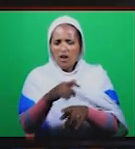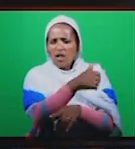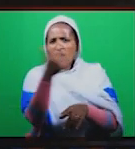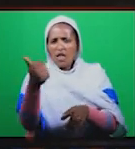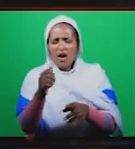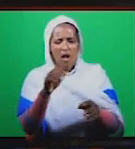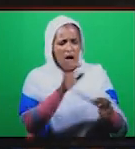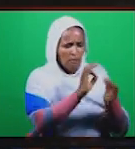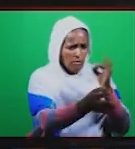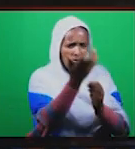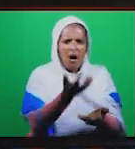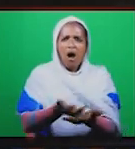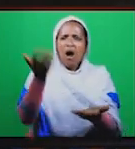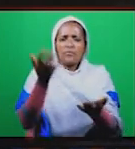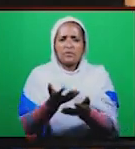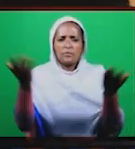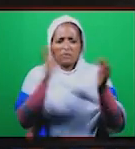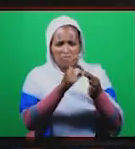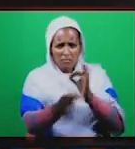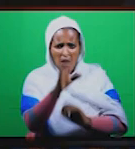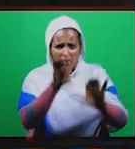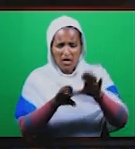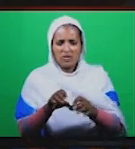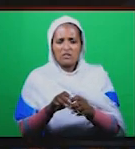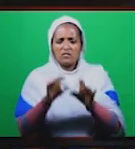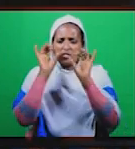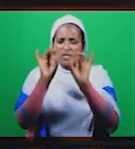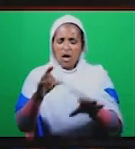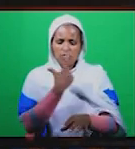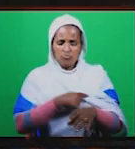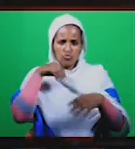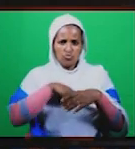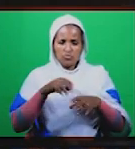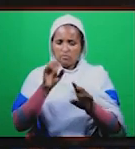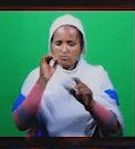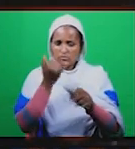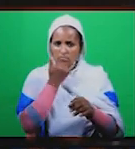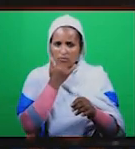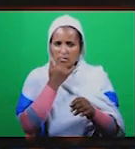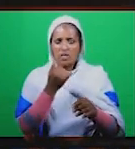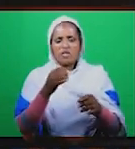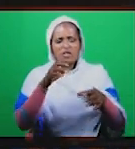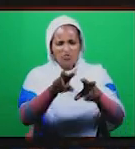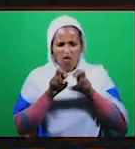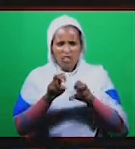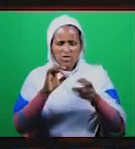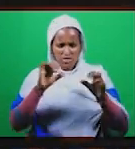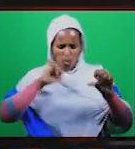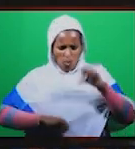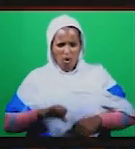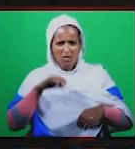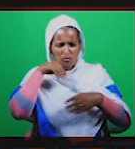የምናነሳው ነገር የት ያደርሳል? ቤተ ክርስቲያን ስለተቃጠለ ሌላ እናቃጥላለን? ሀብት ንብረት እንደዚህ